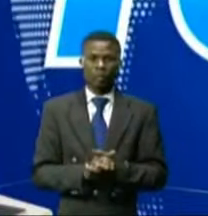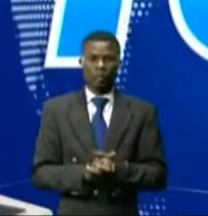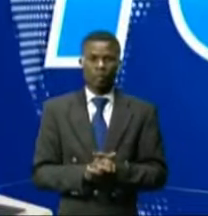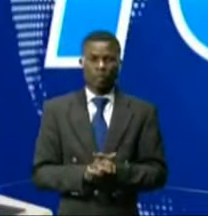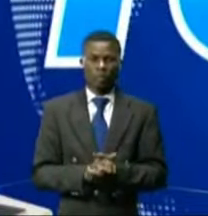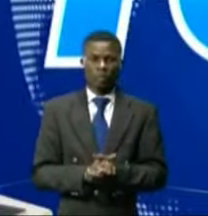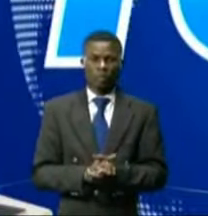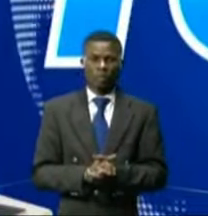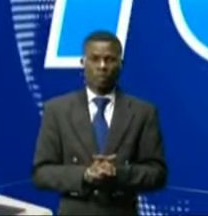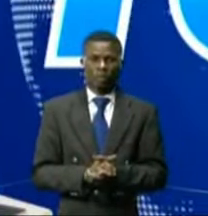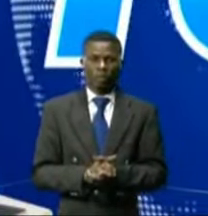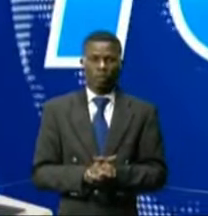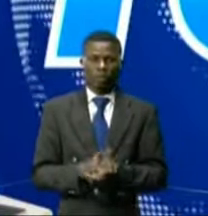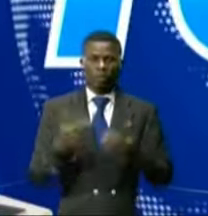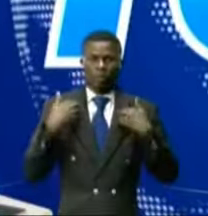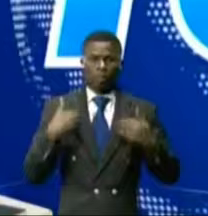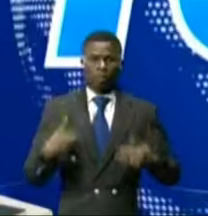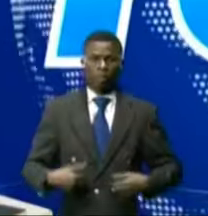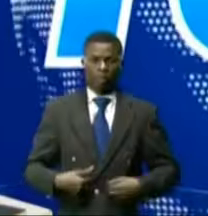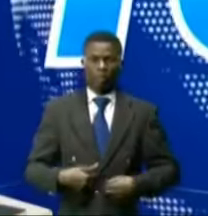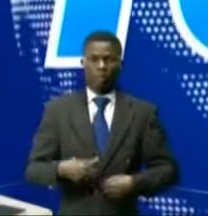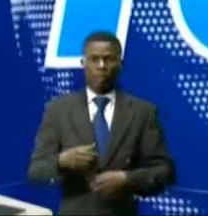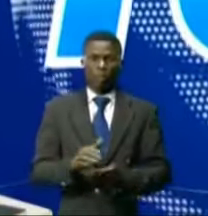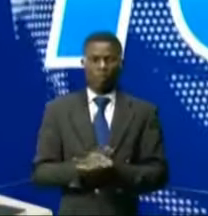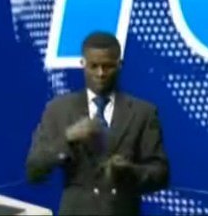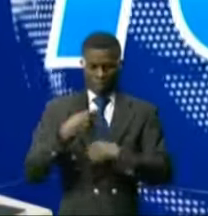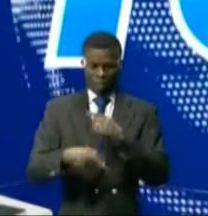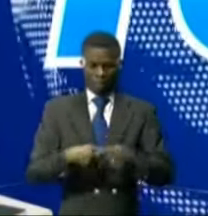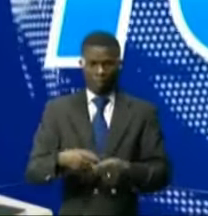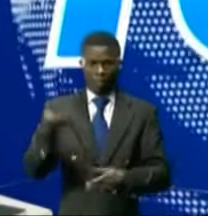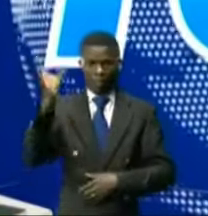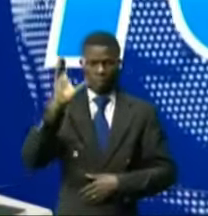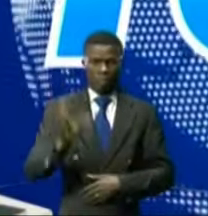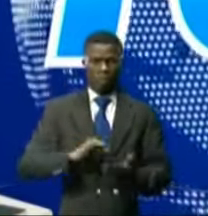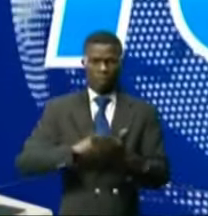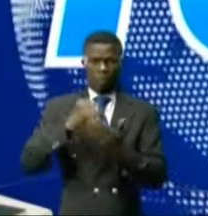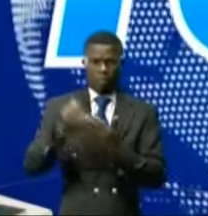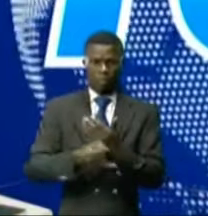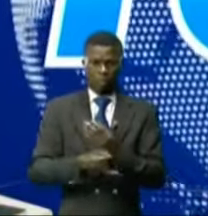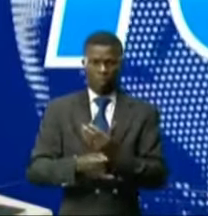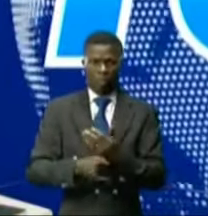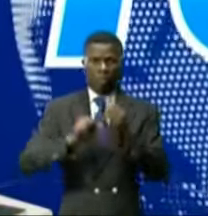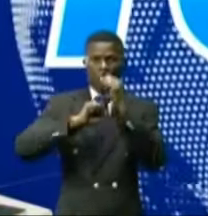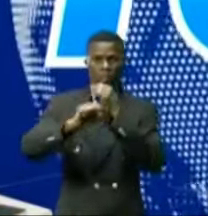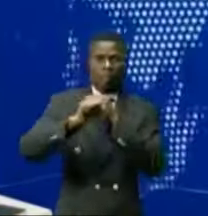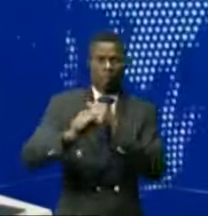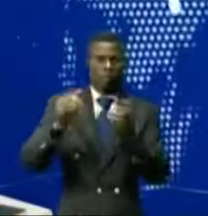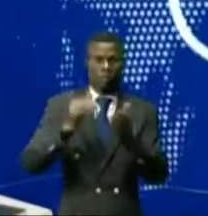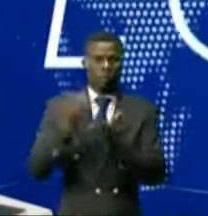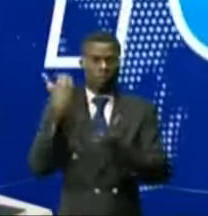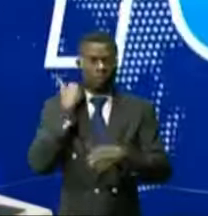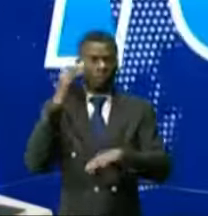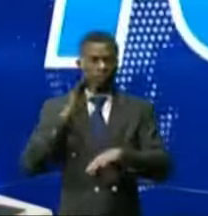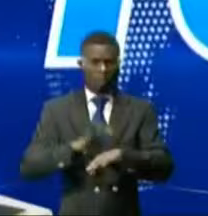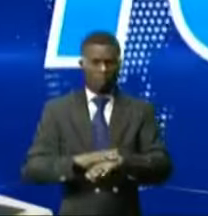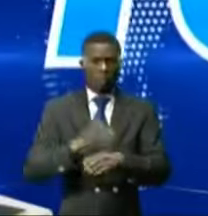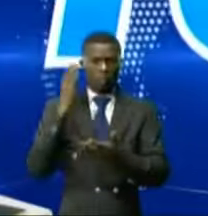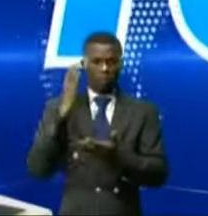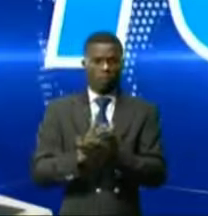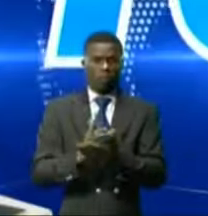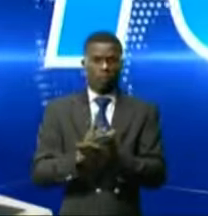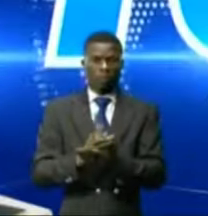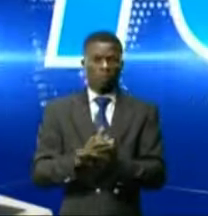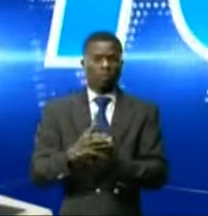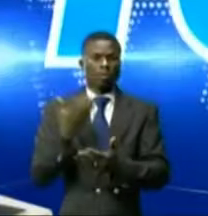Plaçons un mot de santé avant de parler culture. Lancement dans le Congo central du projet de la campagne contre le paludisme pour lutter contre